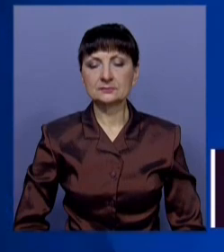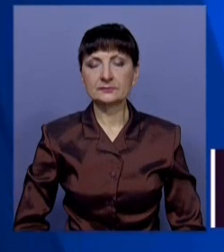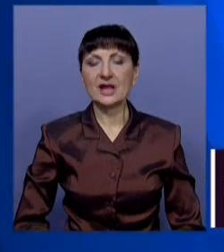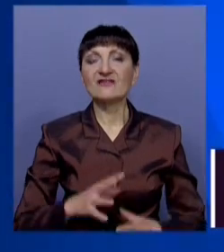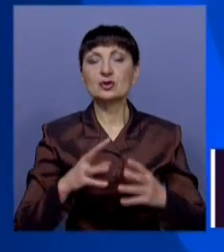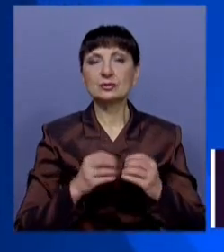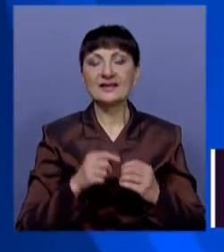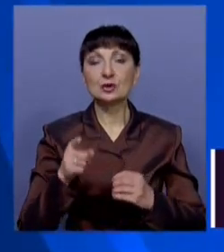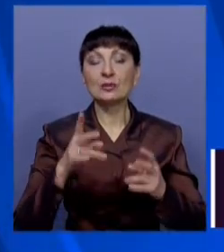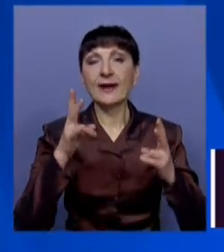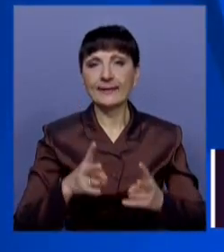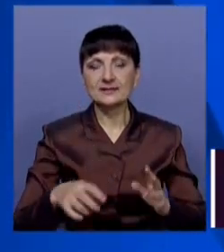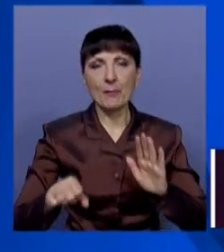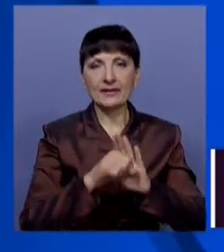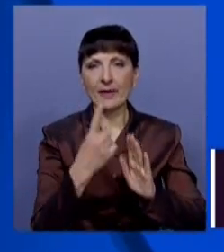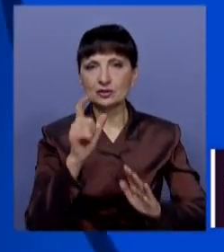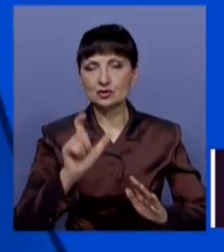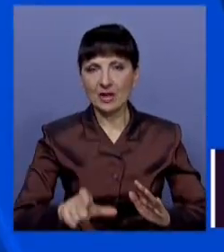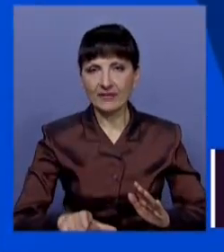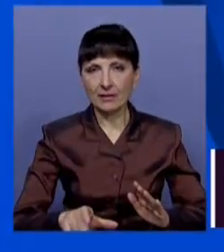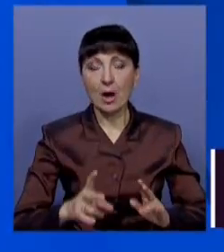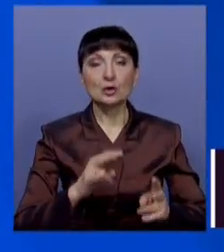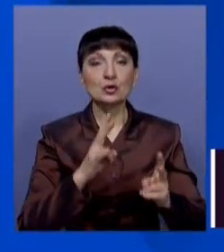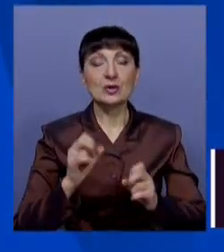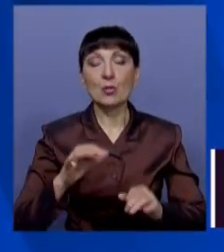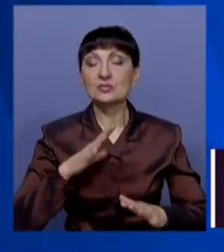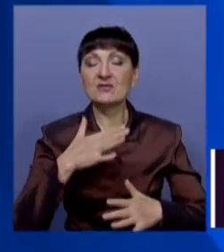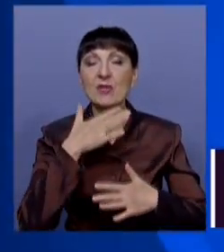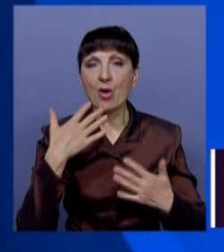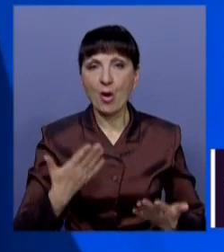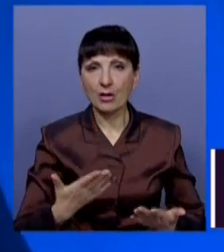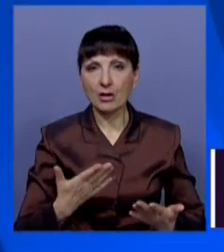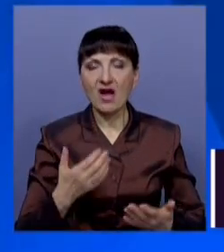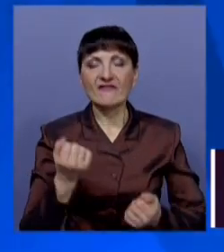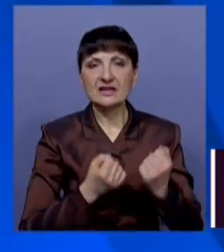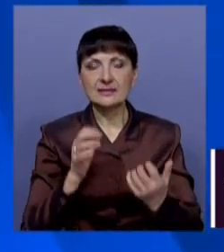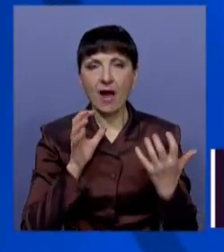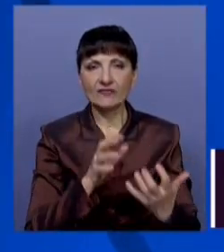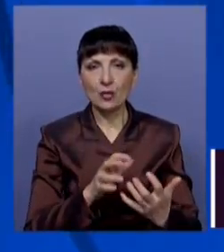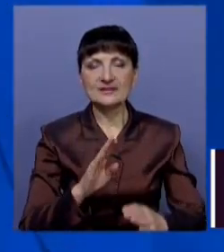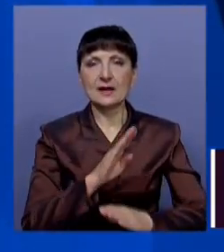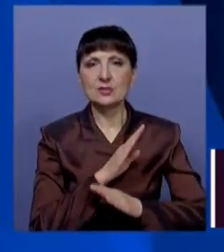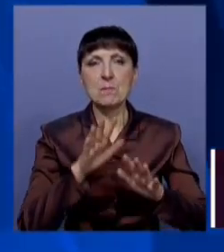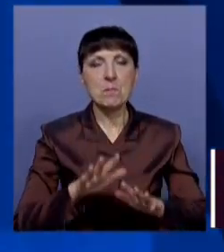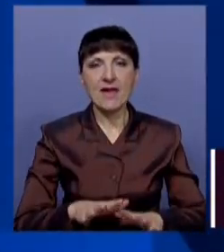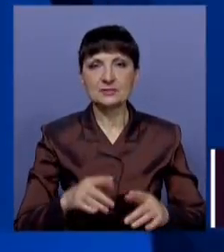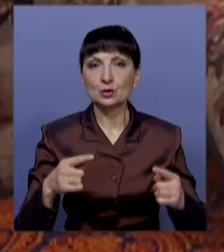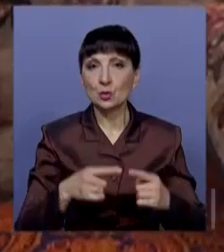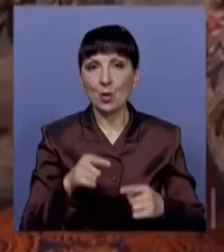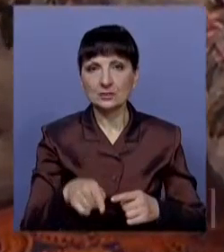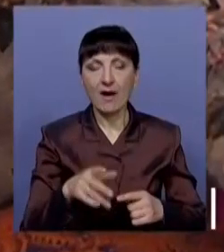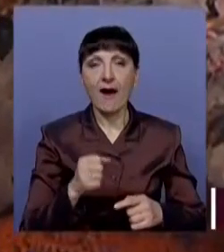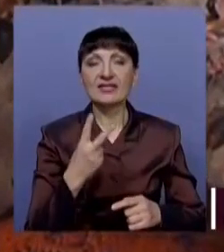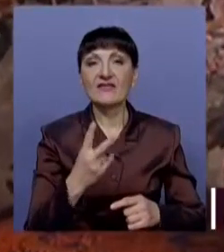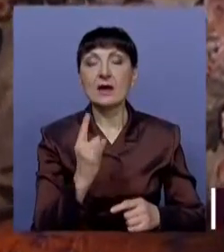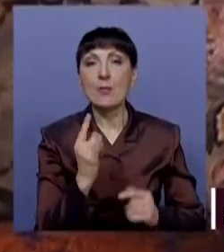В результате той трагедии погиб один человек, но жертв могло быть гораздо больше. Водитель автобуса скончался на месте происшествия, а вот